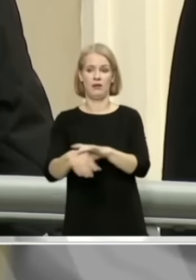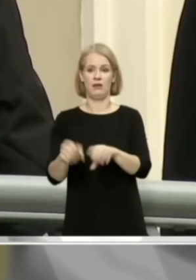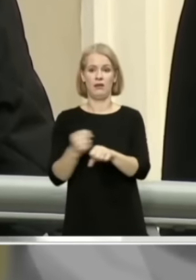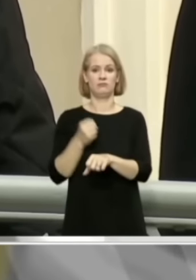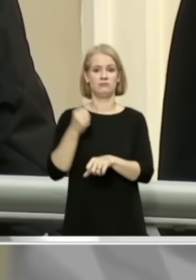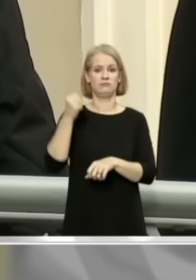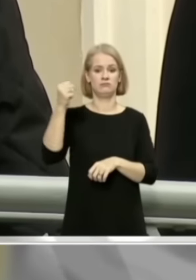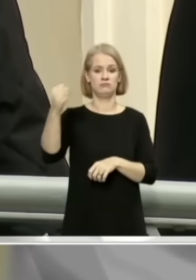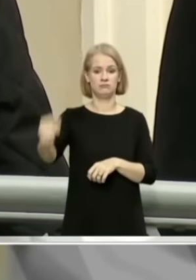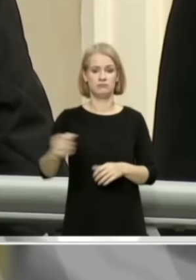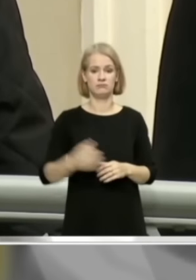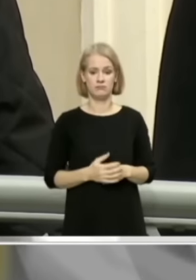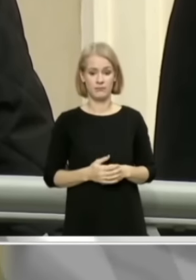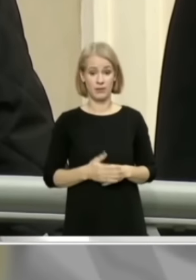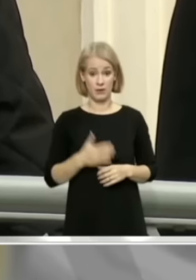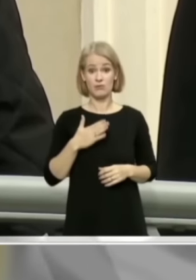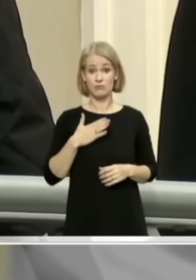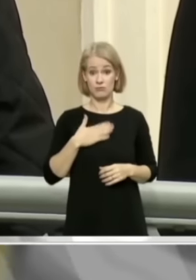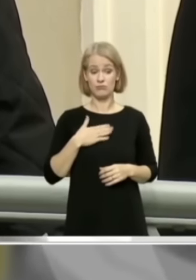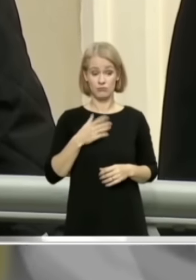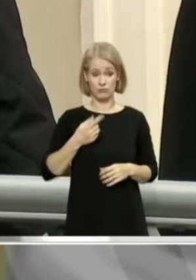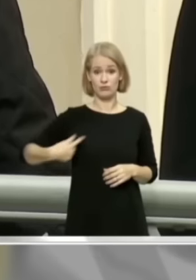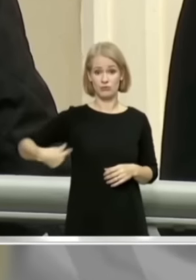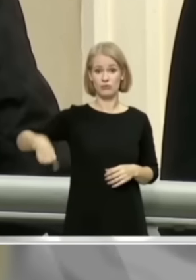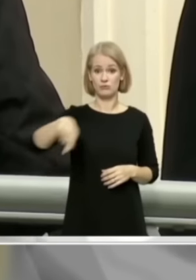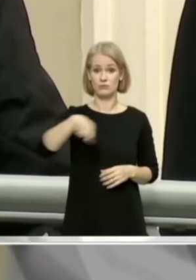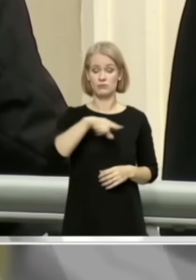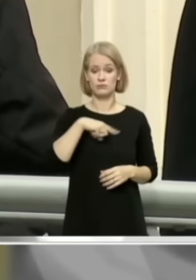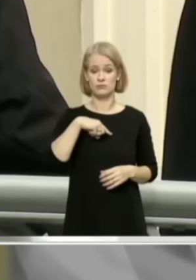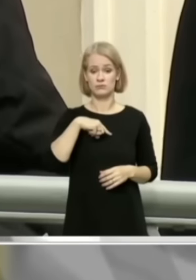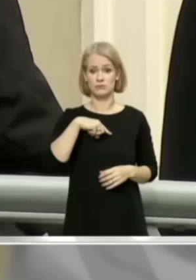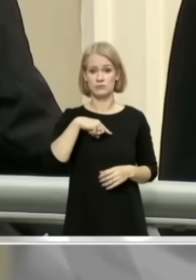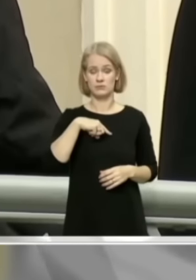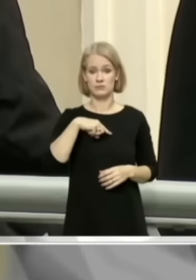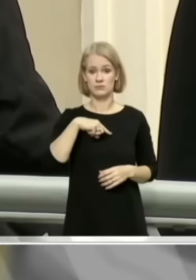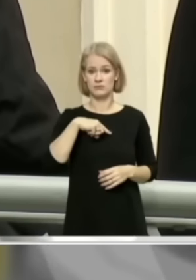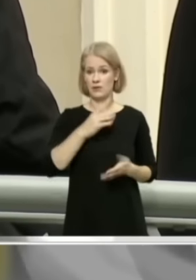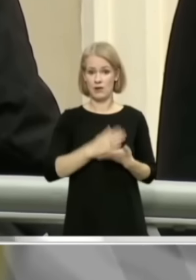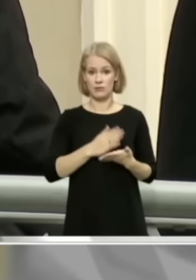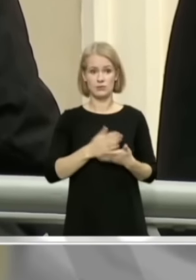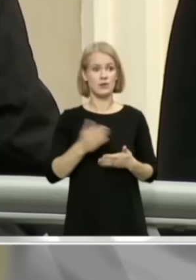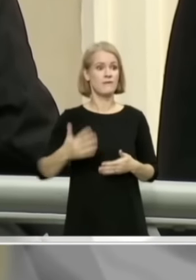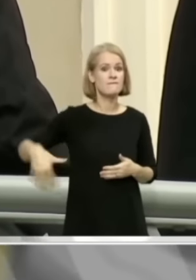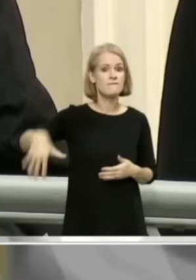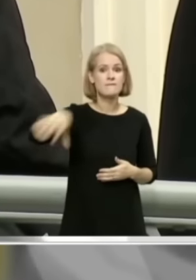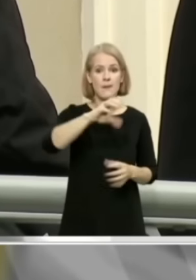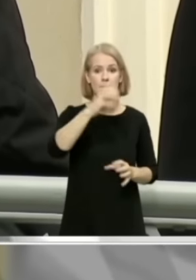Tai ir mums, bet ne tik mums, čia yra visiems pasaulyje.